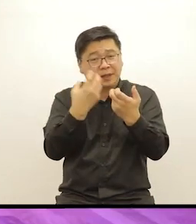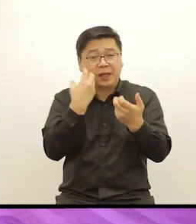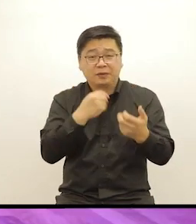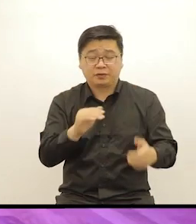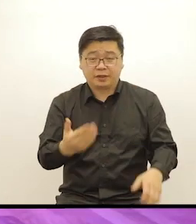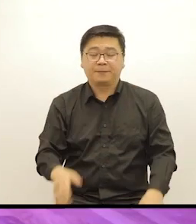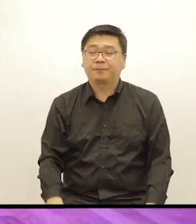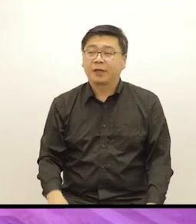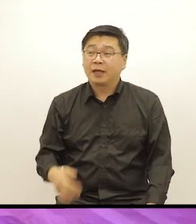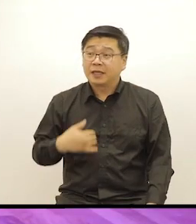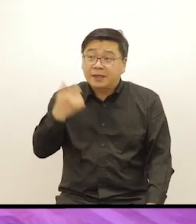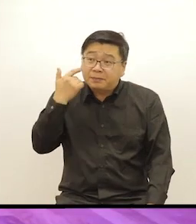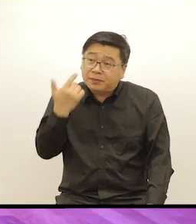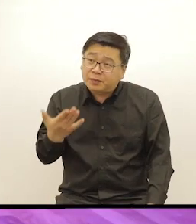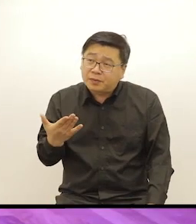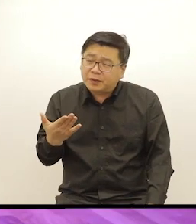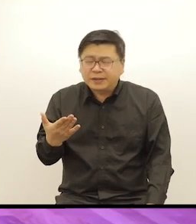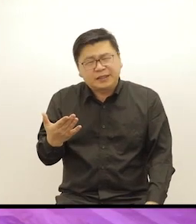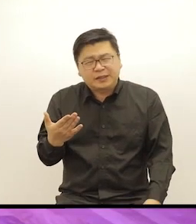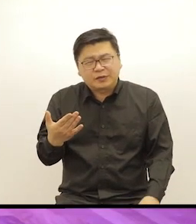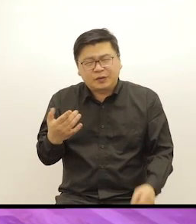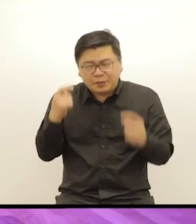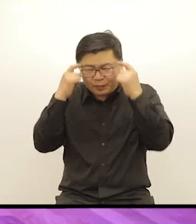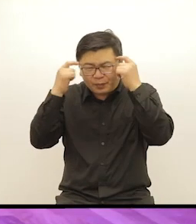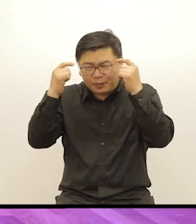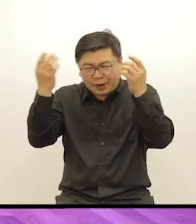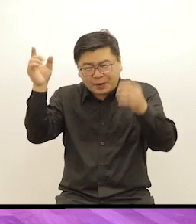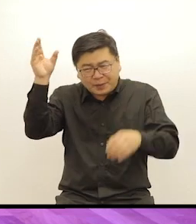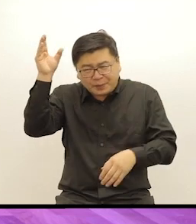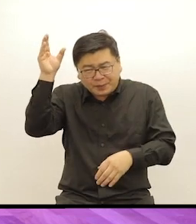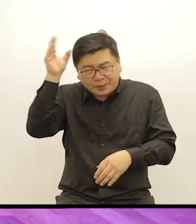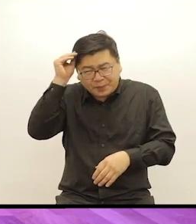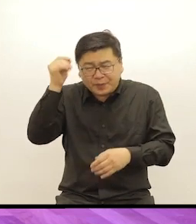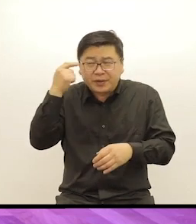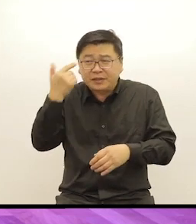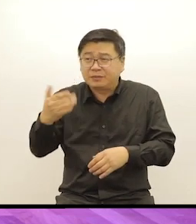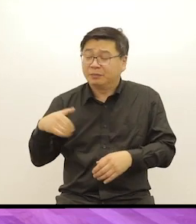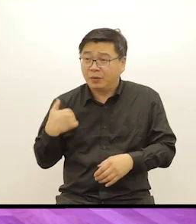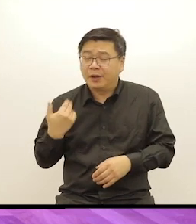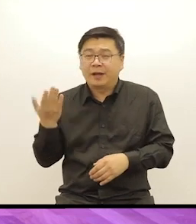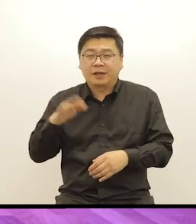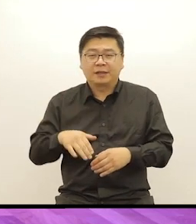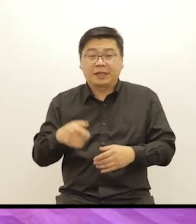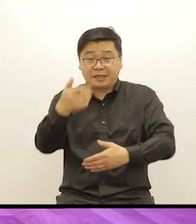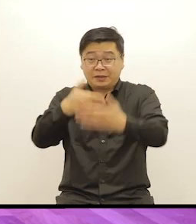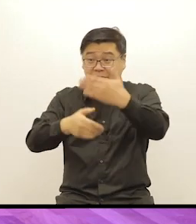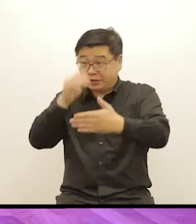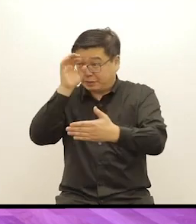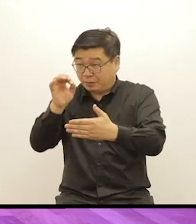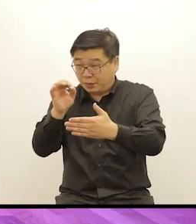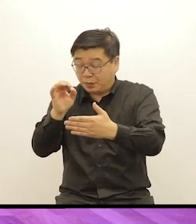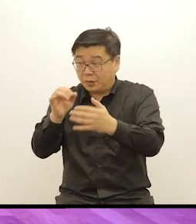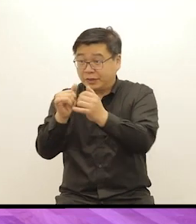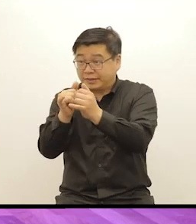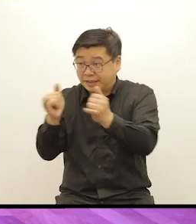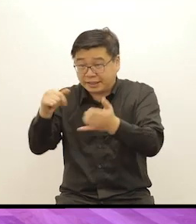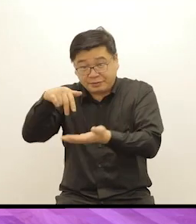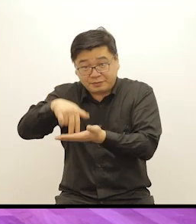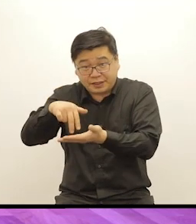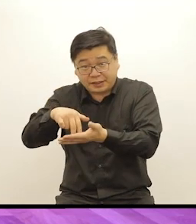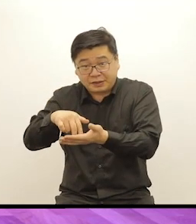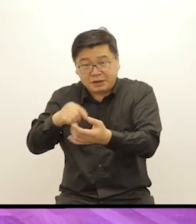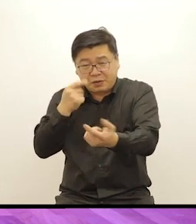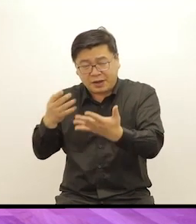이렇게 질문을 드리면 약간 우문일 것 같지만은 사실은 이 영상을 보시는 분들한테는 보다 더 체감이 될 것